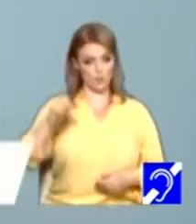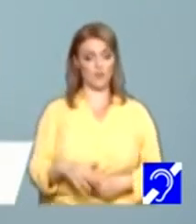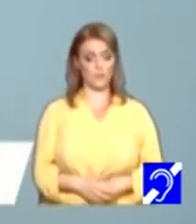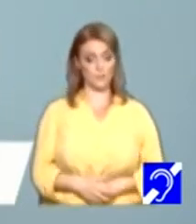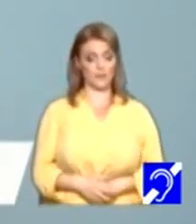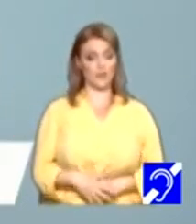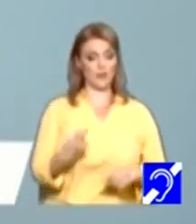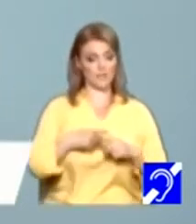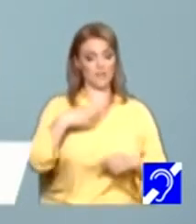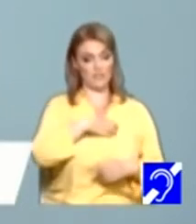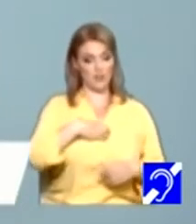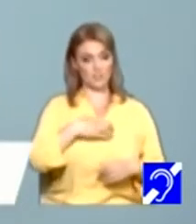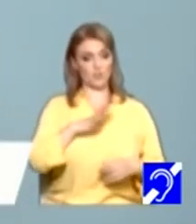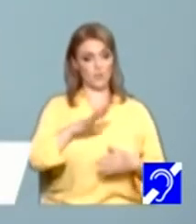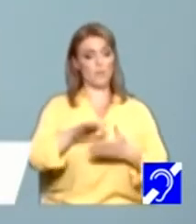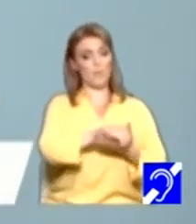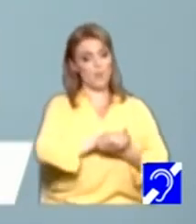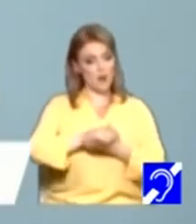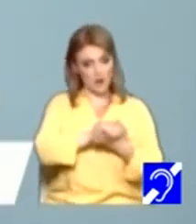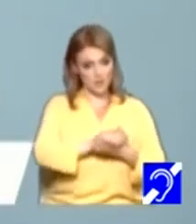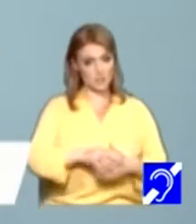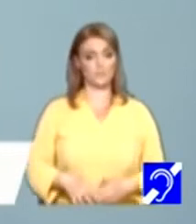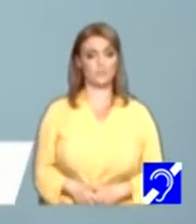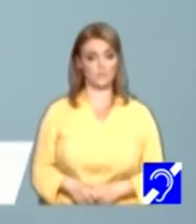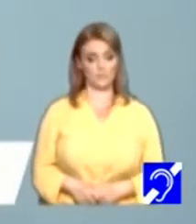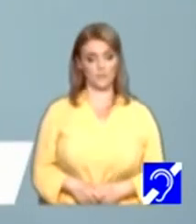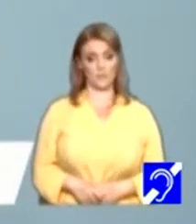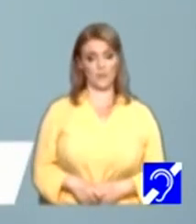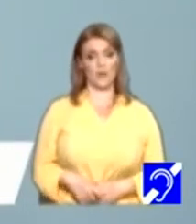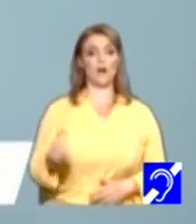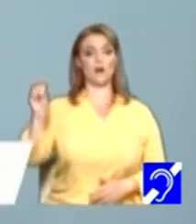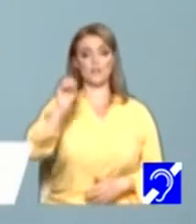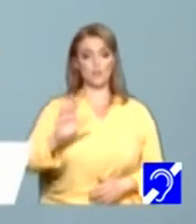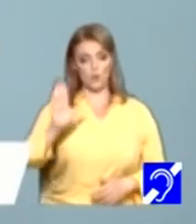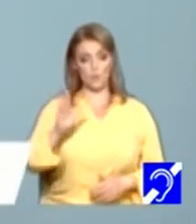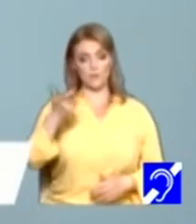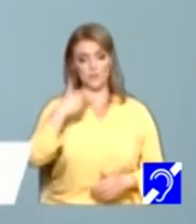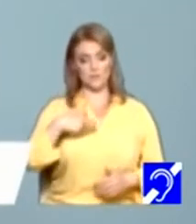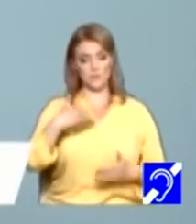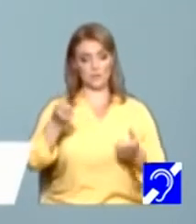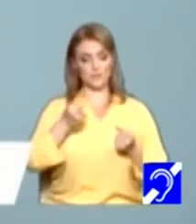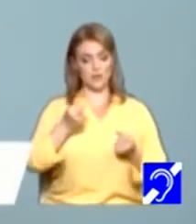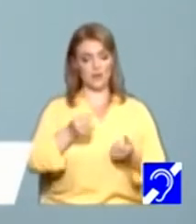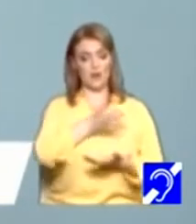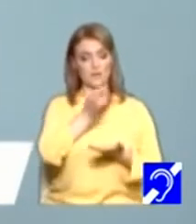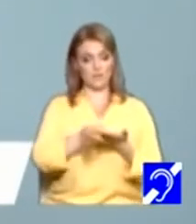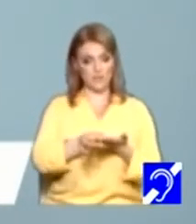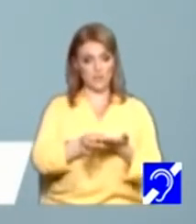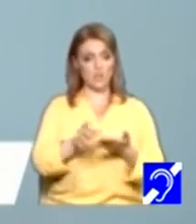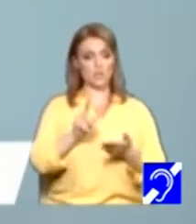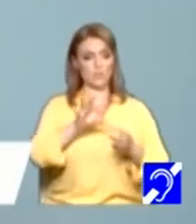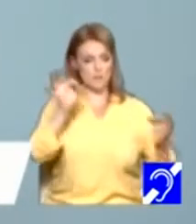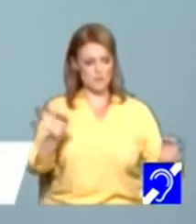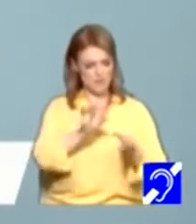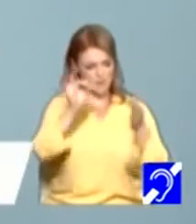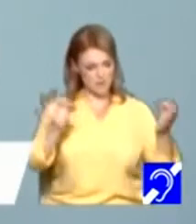că, dar e un angajament al Europei, că să nu se mai repete ceea ce a fost cândva. Să